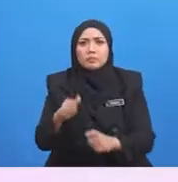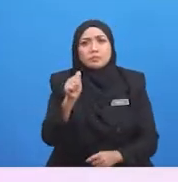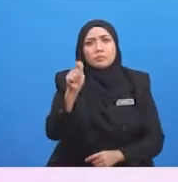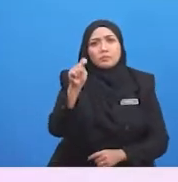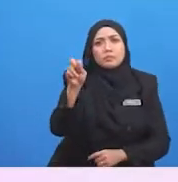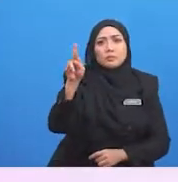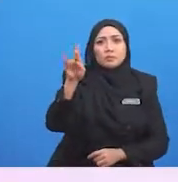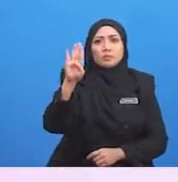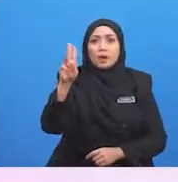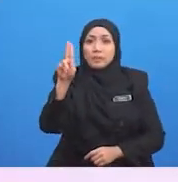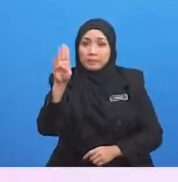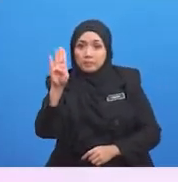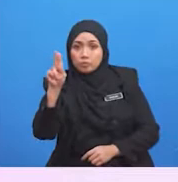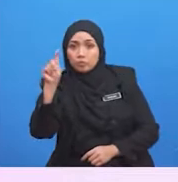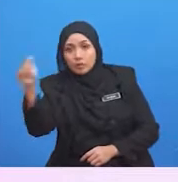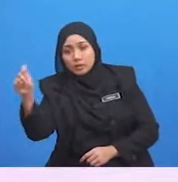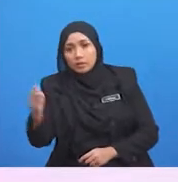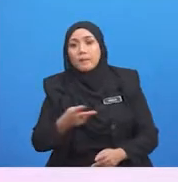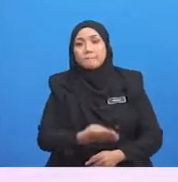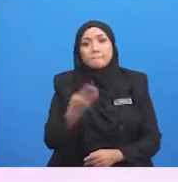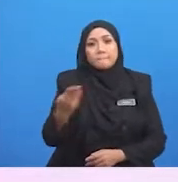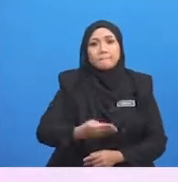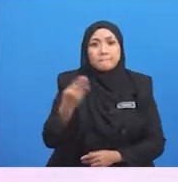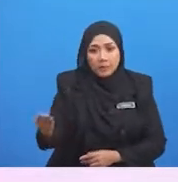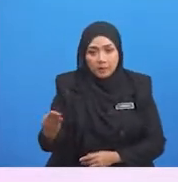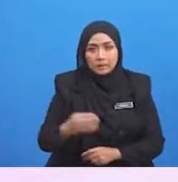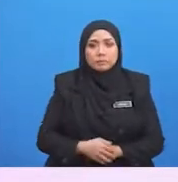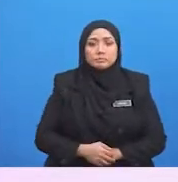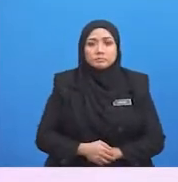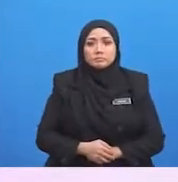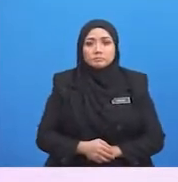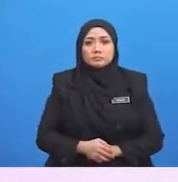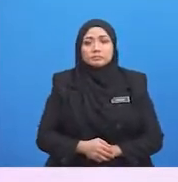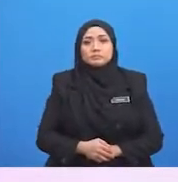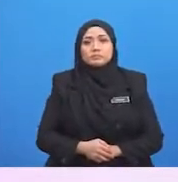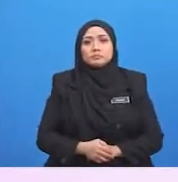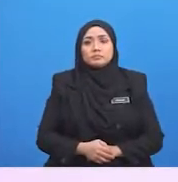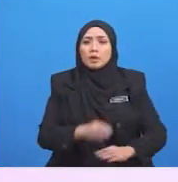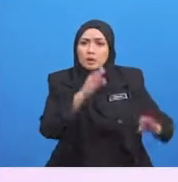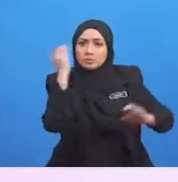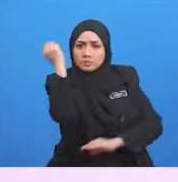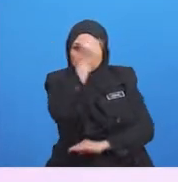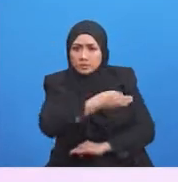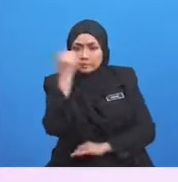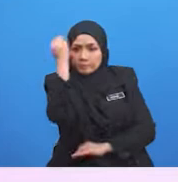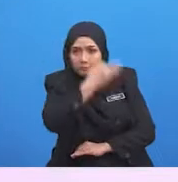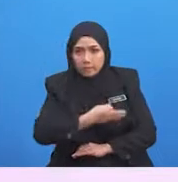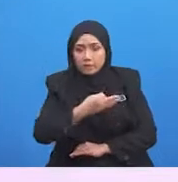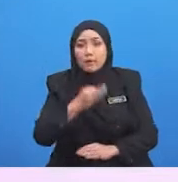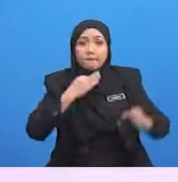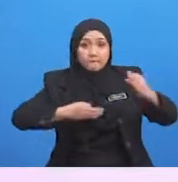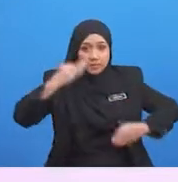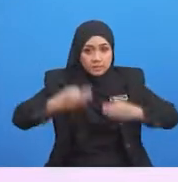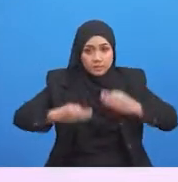Apa dia atribut produk? Atribut produk merupakan ciri-ciri atau sifat fizikal yang terdapat